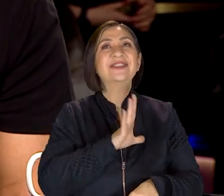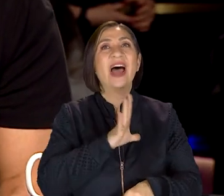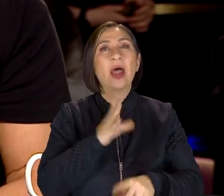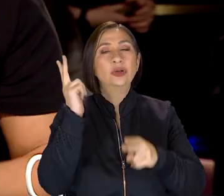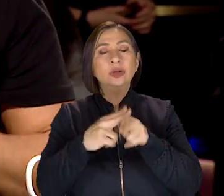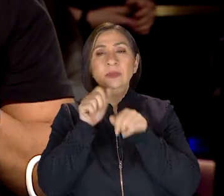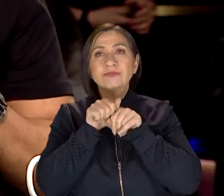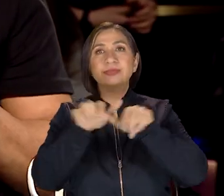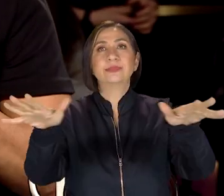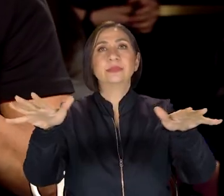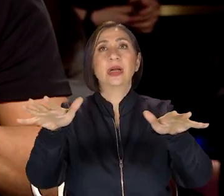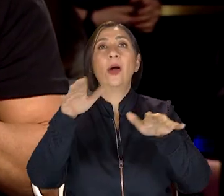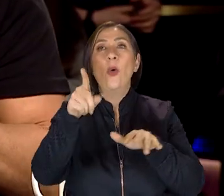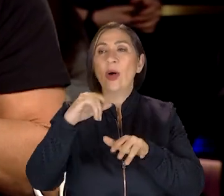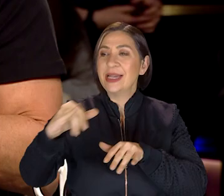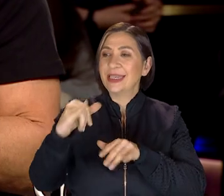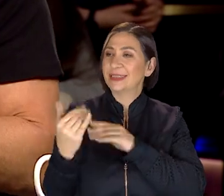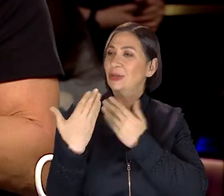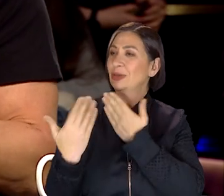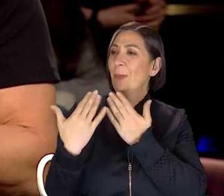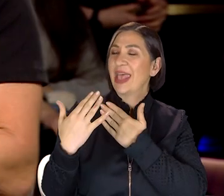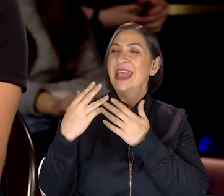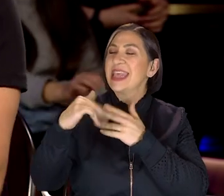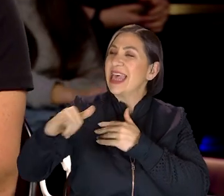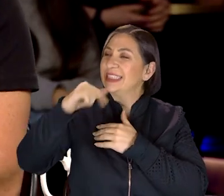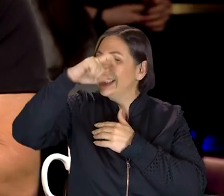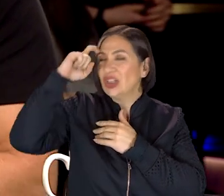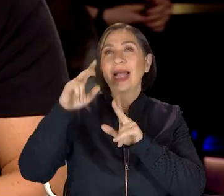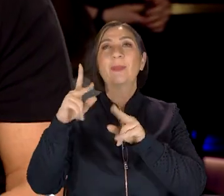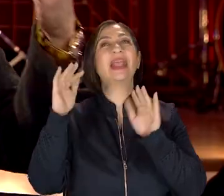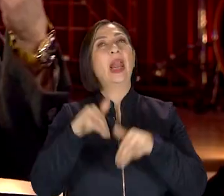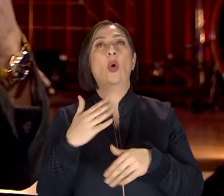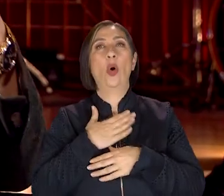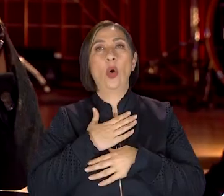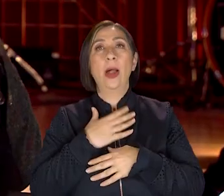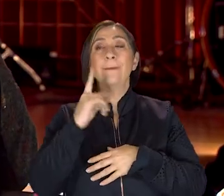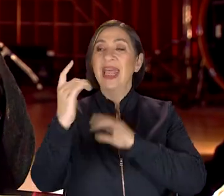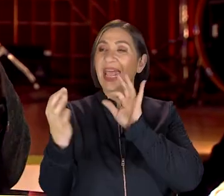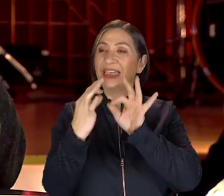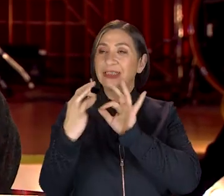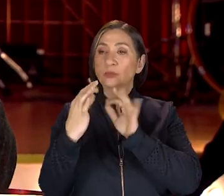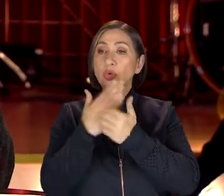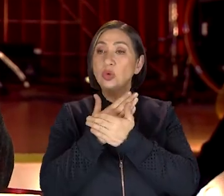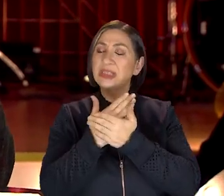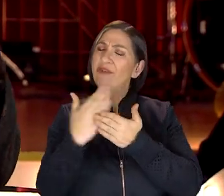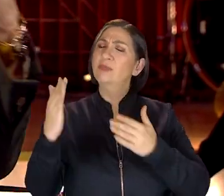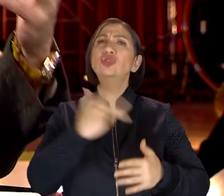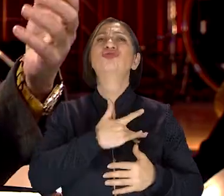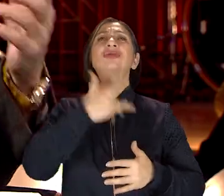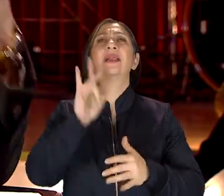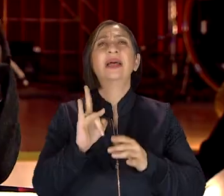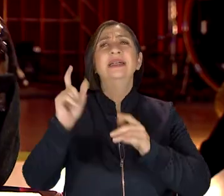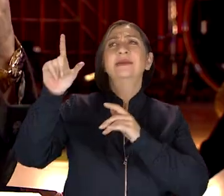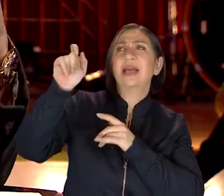da orada o yakın temasa sahip olabiliyorum bir şekilde. Aslında şöyle diyebilir miyiz? Bir iletişimi sürekli canlı tutuyorsun. Canlı tutuyorum,